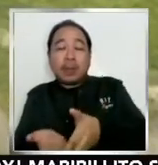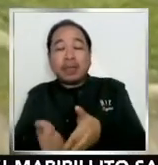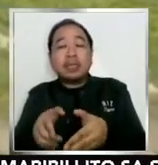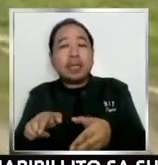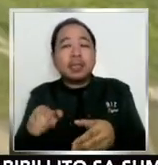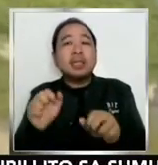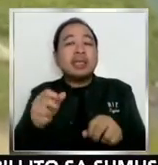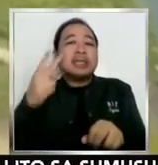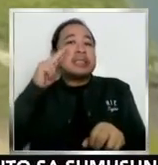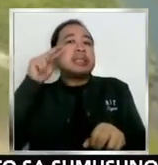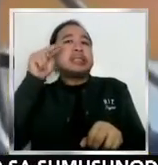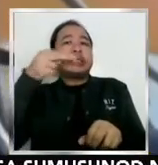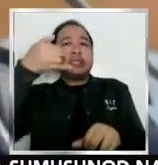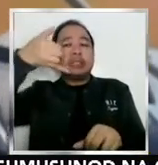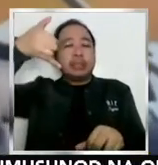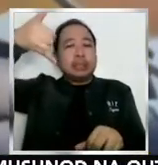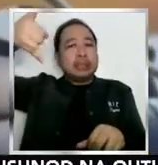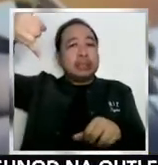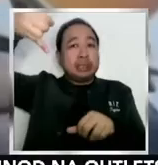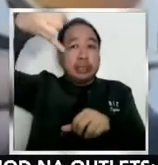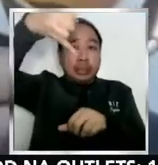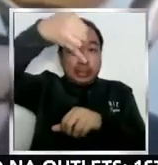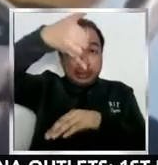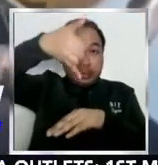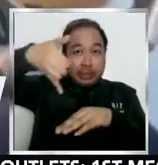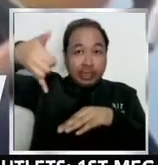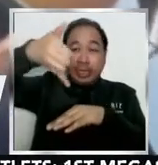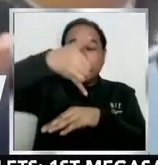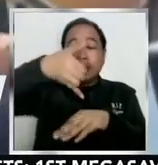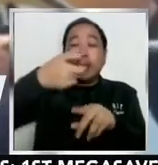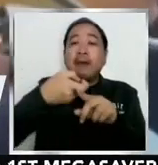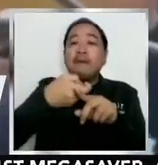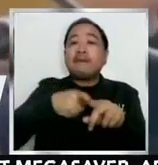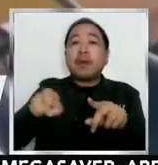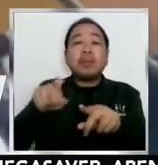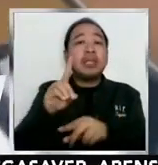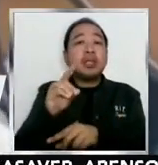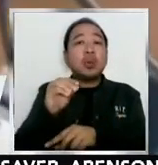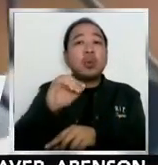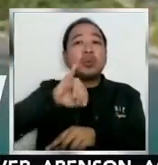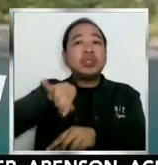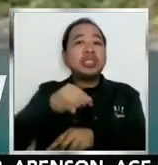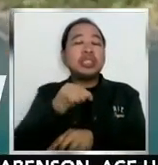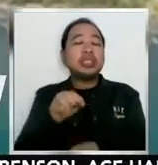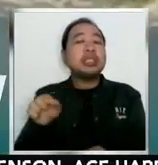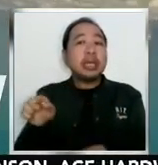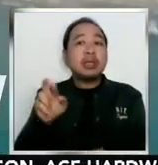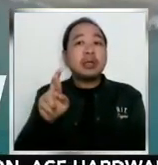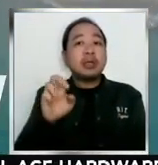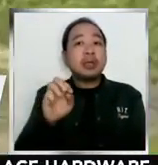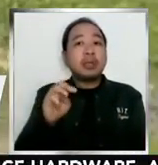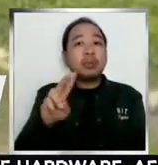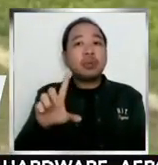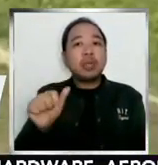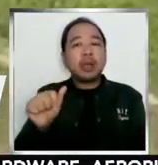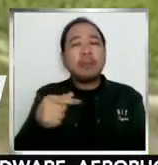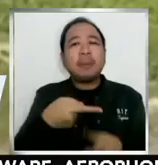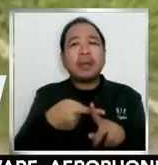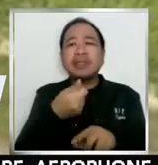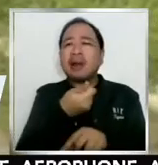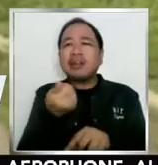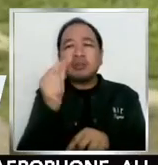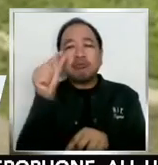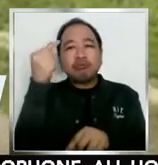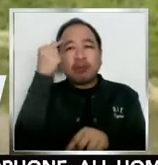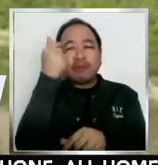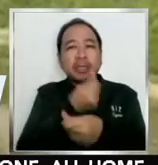sa isinagawang aerial inspection ni Justice Secretary Remulla at iba pang opisyal ng gobyerno. Nangingitim na ang mga